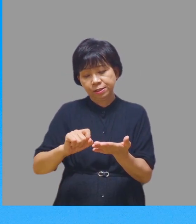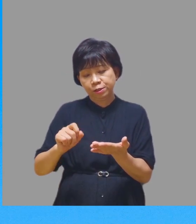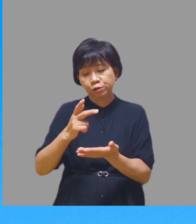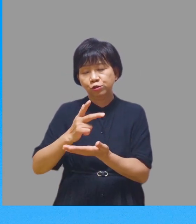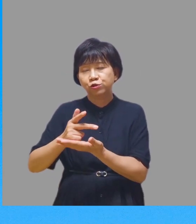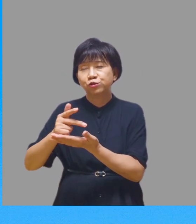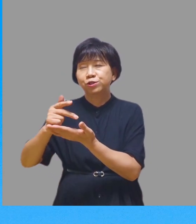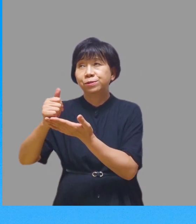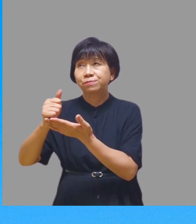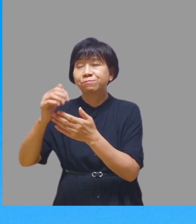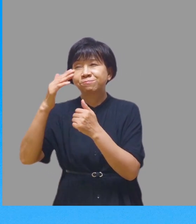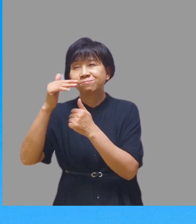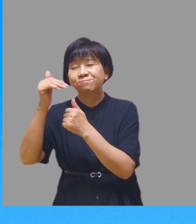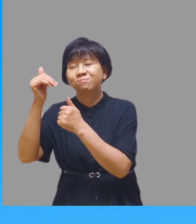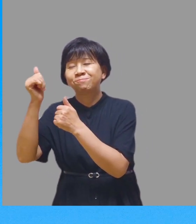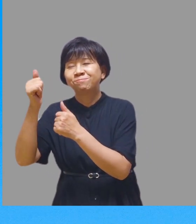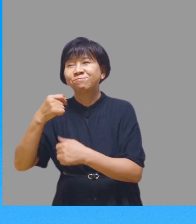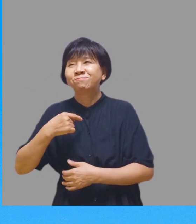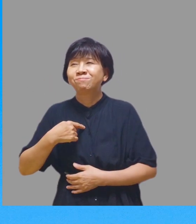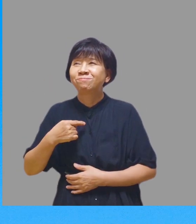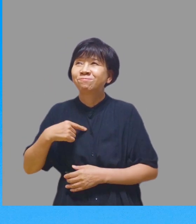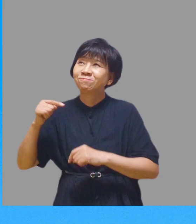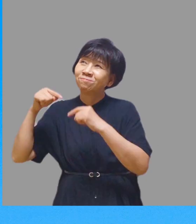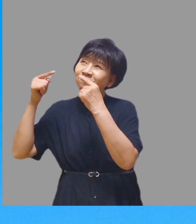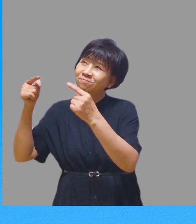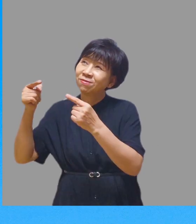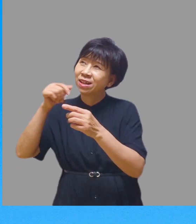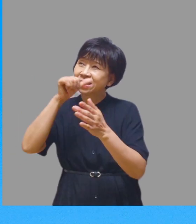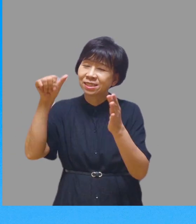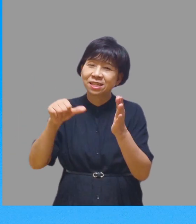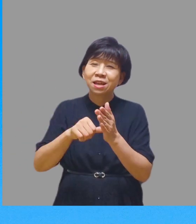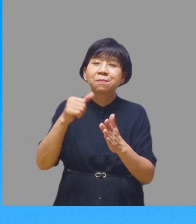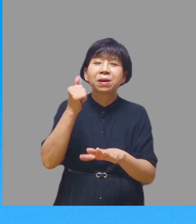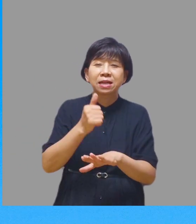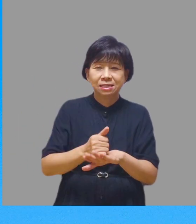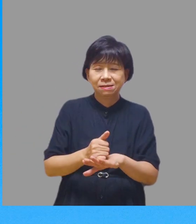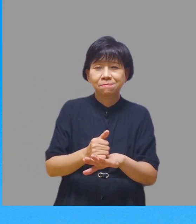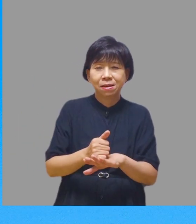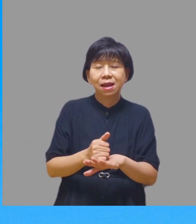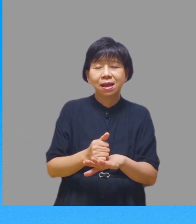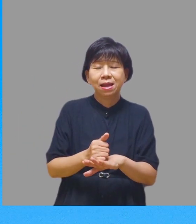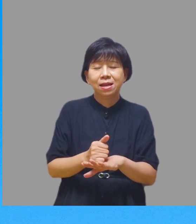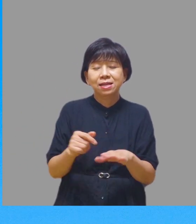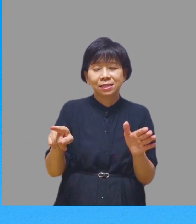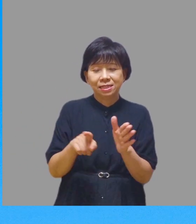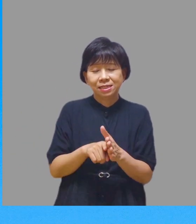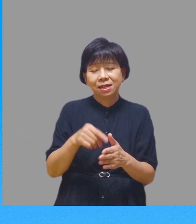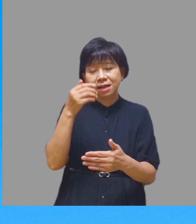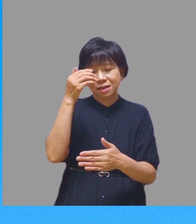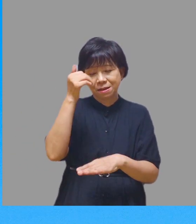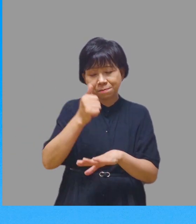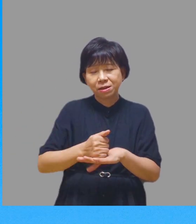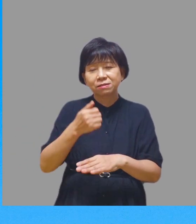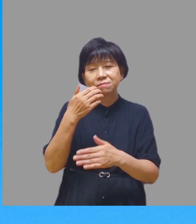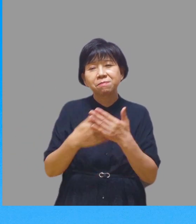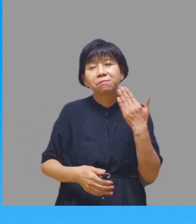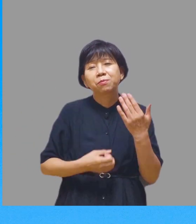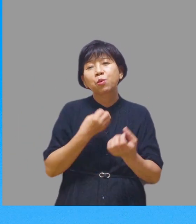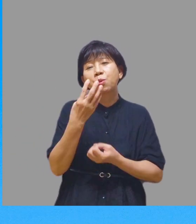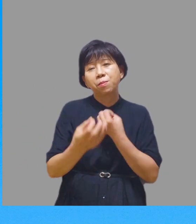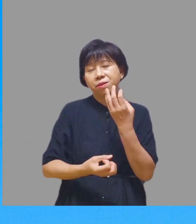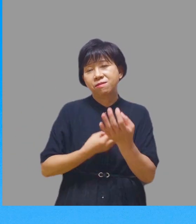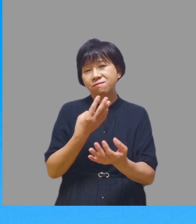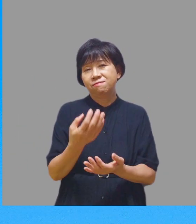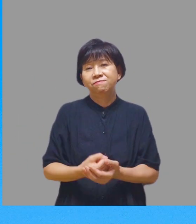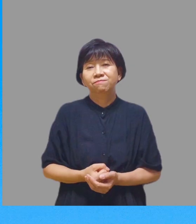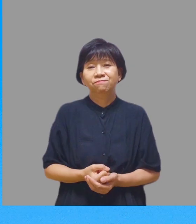안길 것을 알고 있습니다. 그래서 이 말씀은 인생의 결산, 신앙의 유언과도 같은 고백입니다.